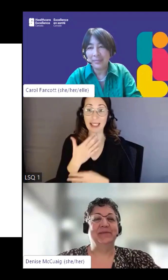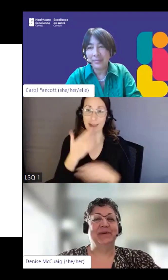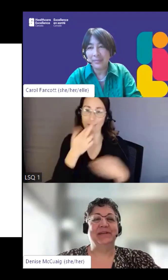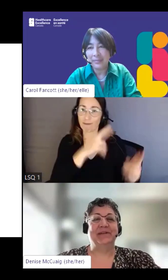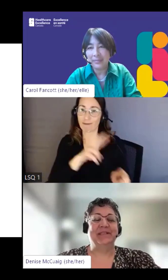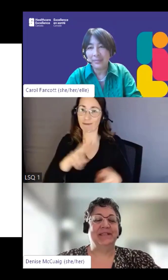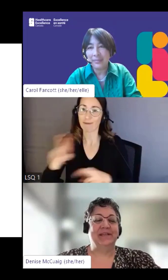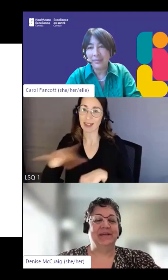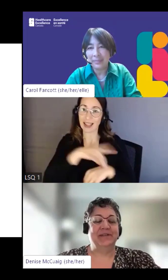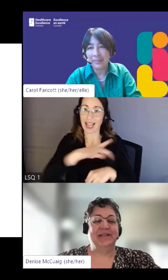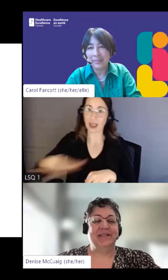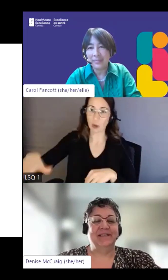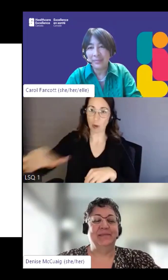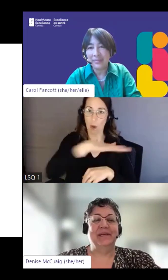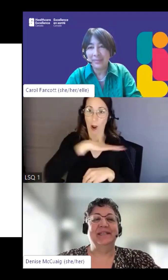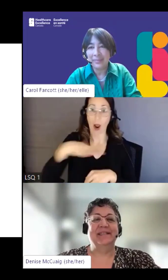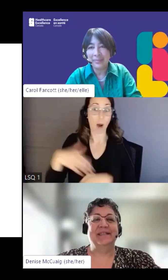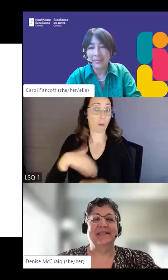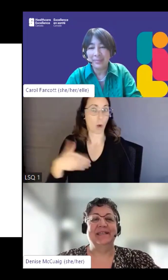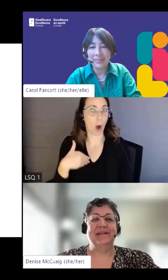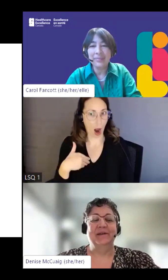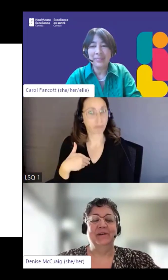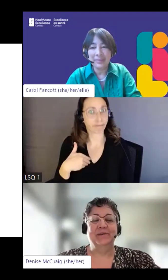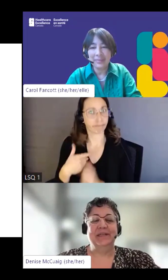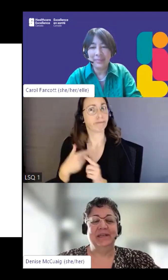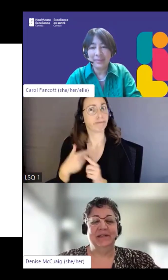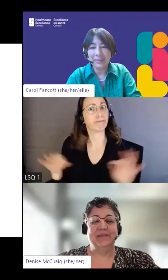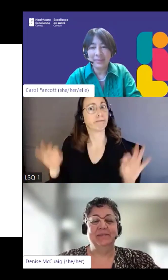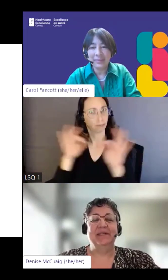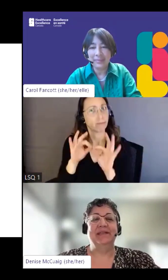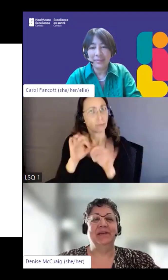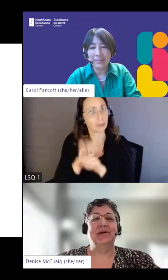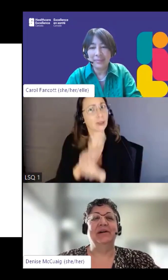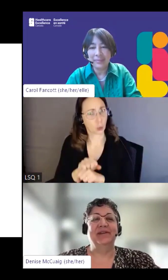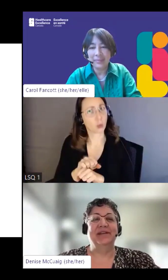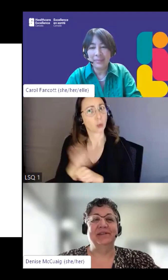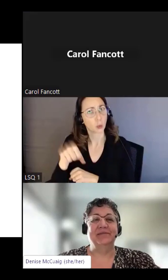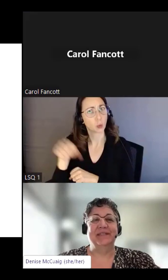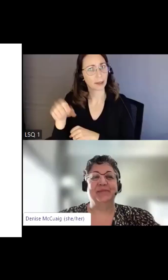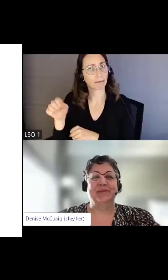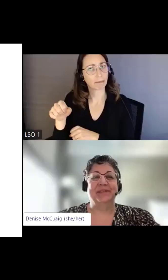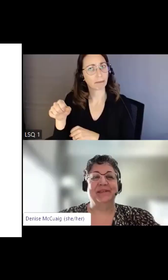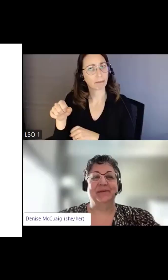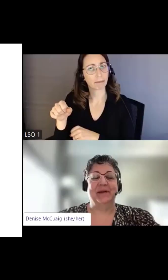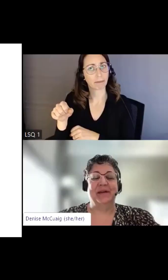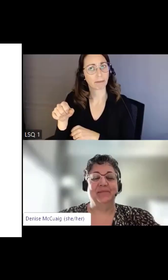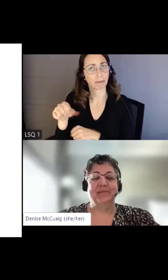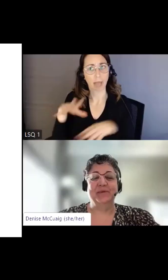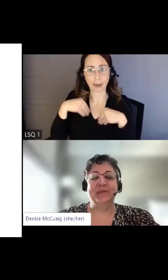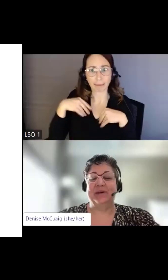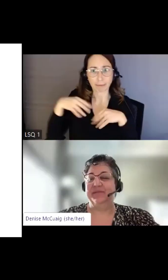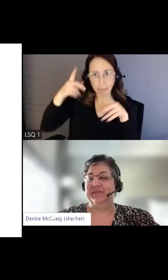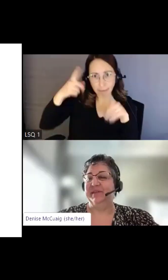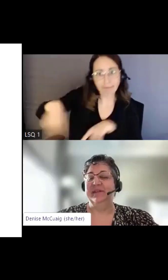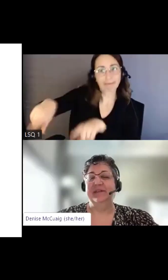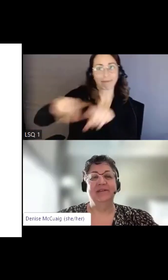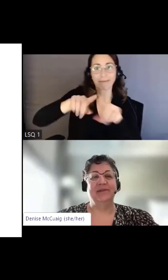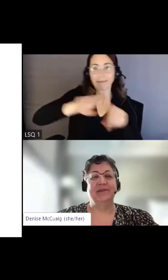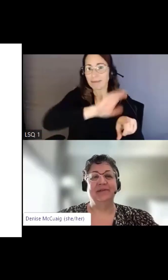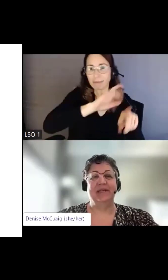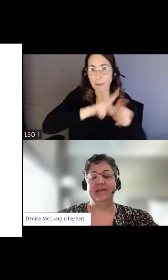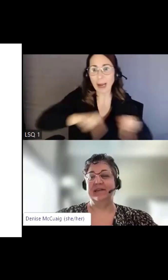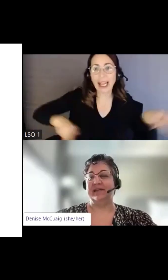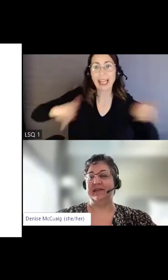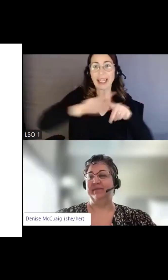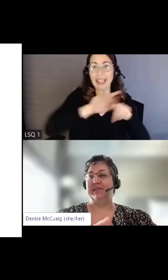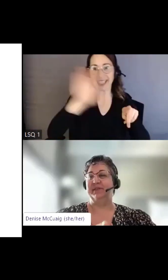maintenant été adoptée partout à travers le pays et ça m'aide à ne pas me sentir invisible. Merci d'avoir pris le temps de